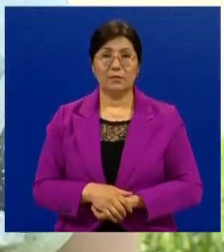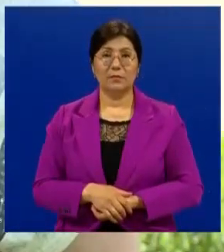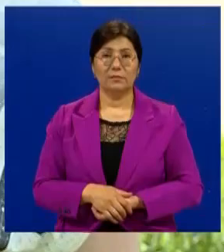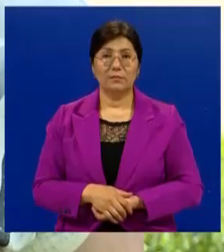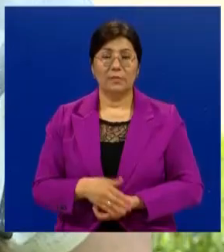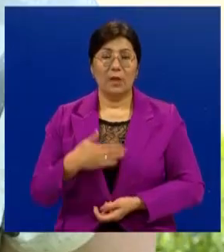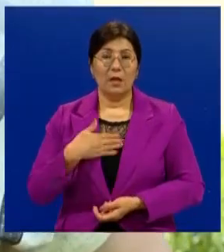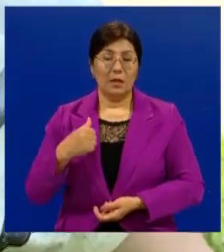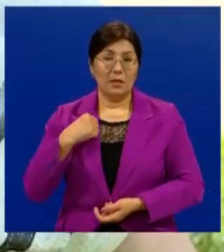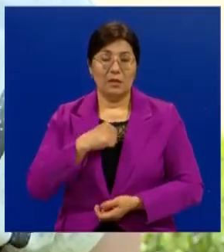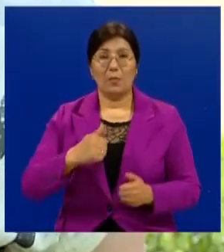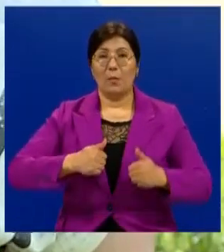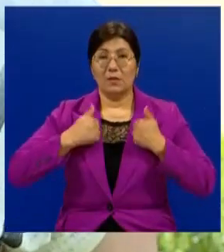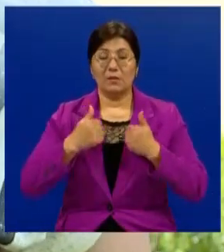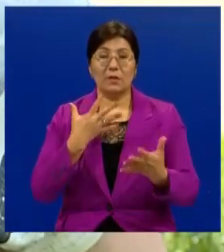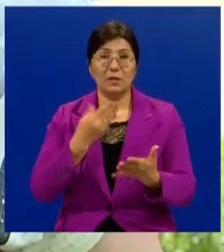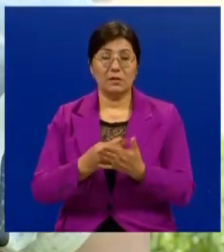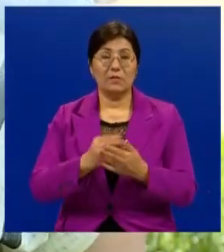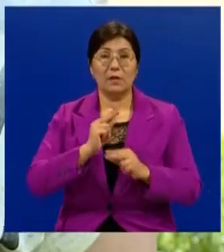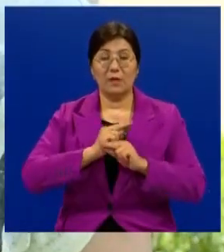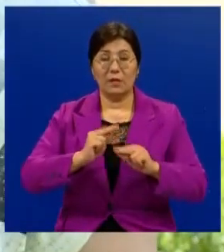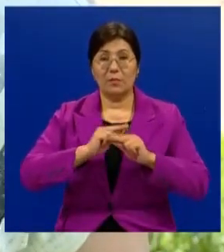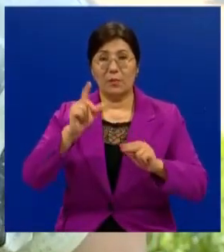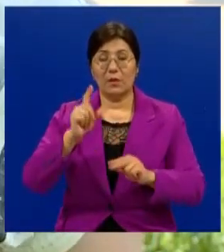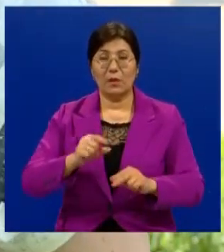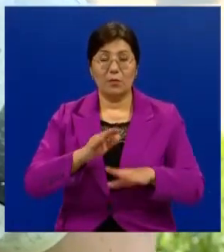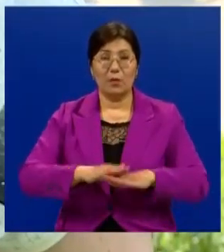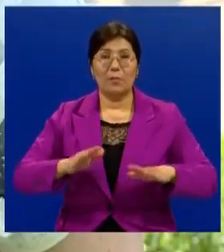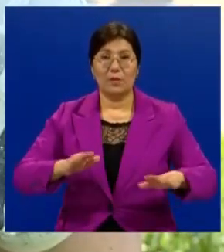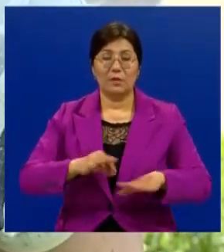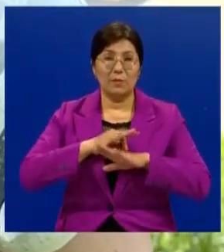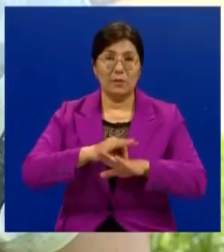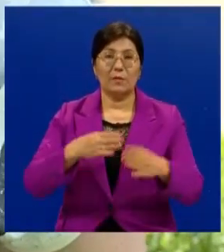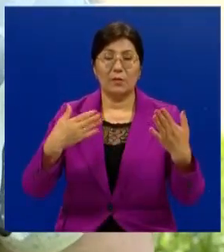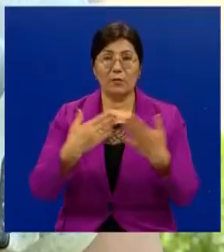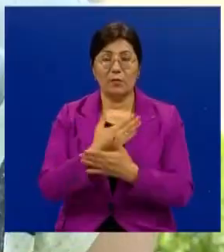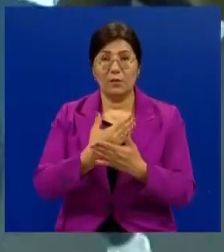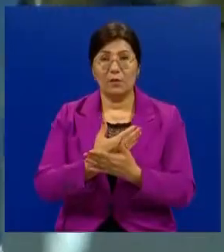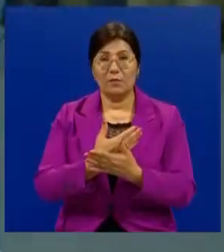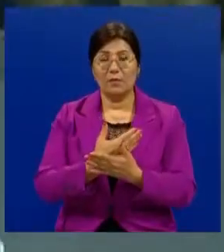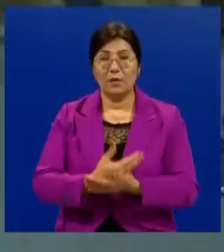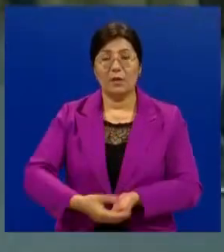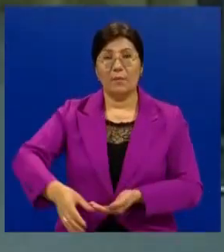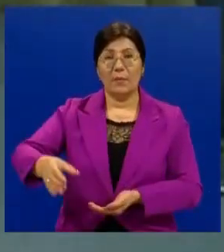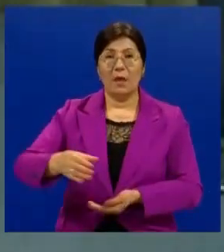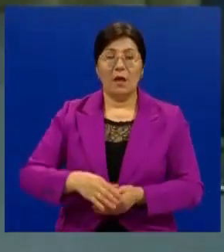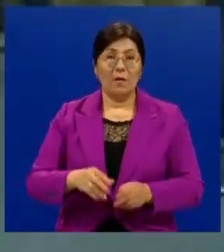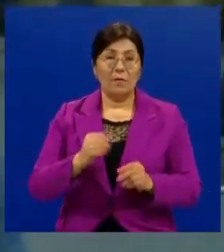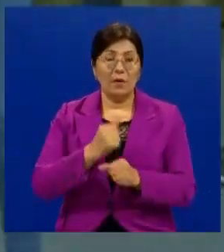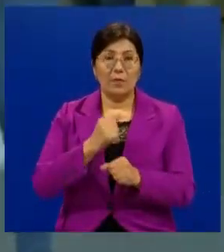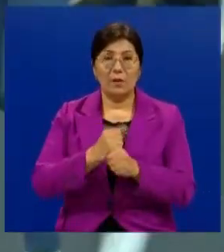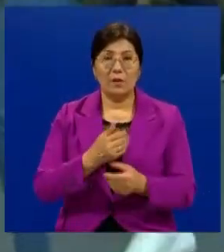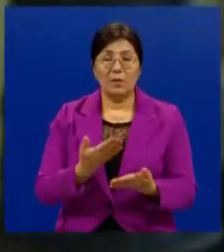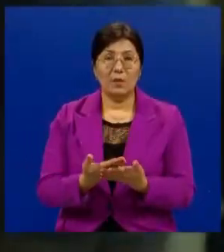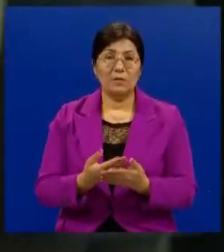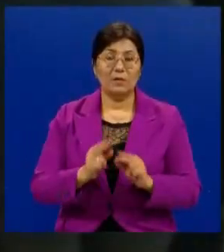я постараюсь тоже своим педагогам и детям донести новые наши вот эти методы. Помимо игр и методических пособий